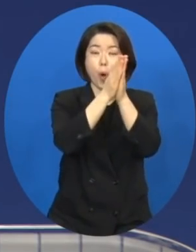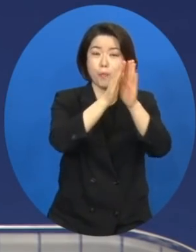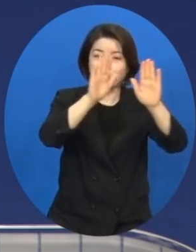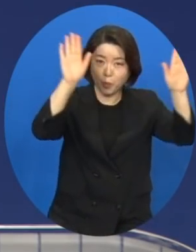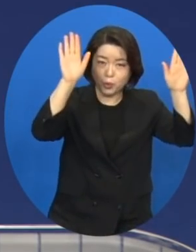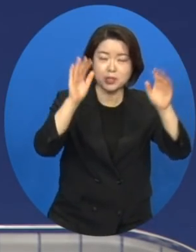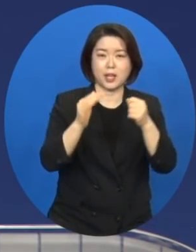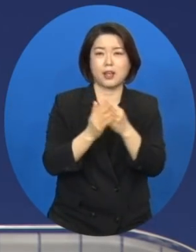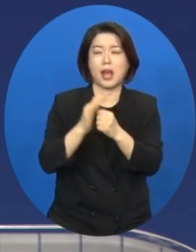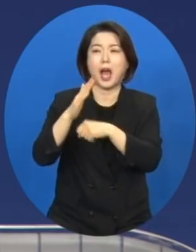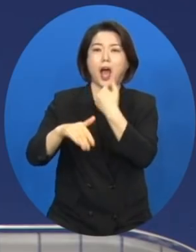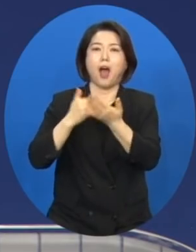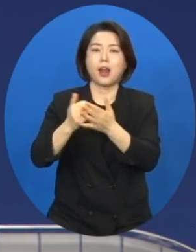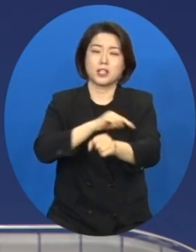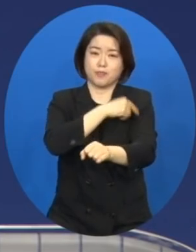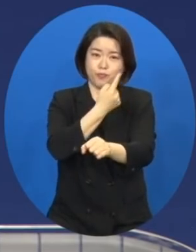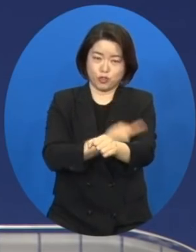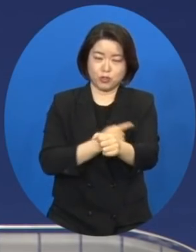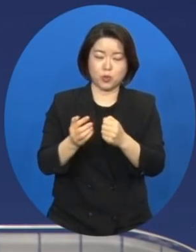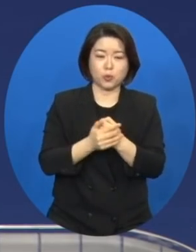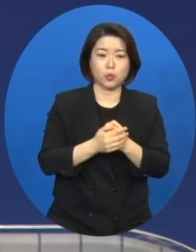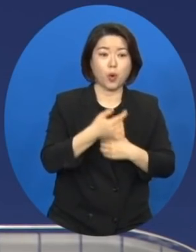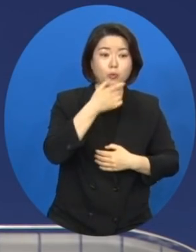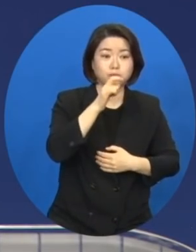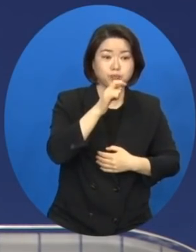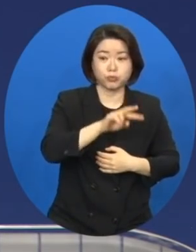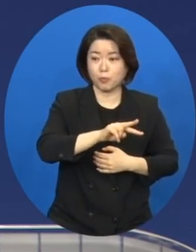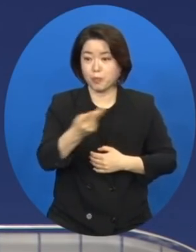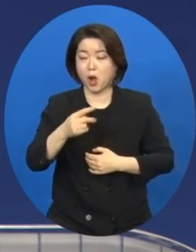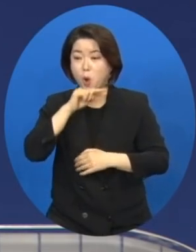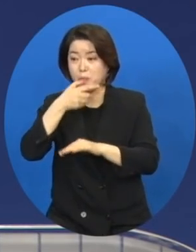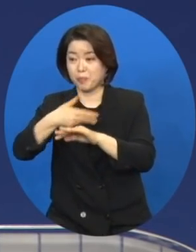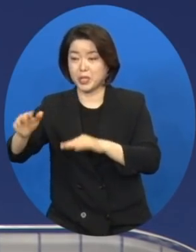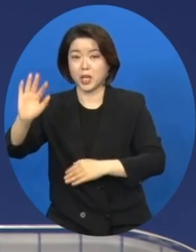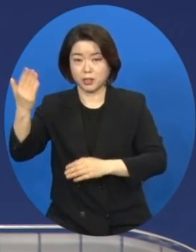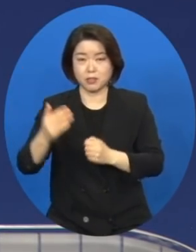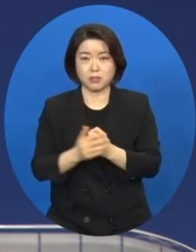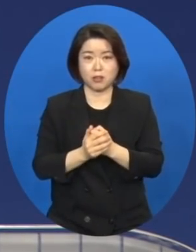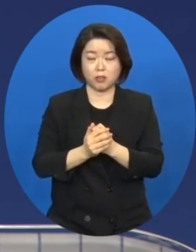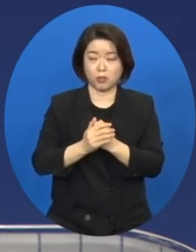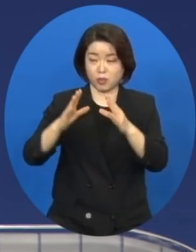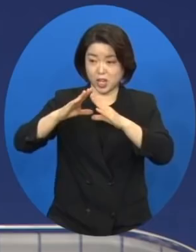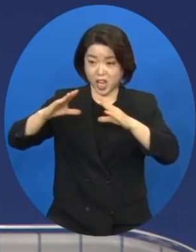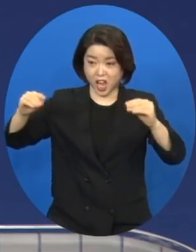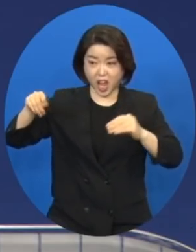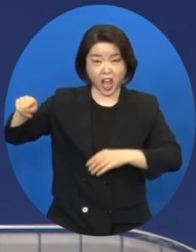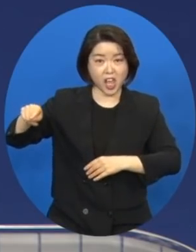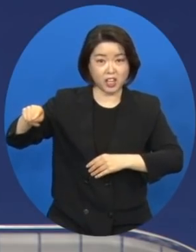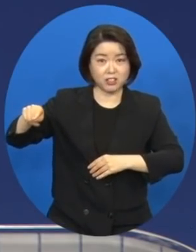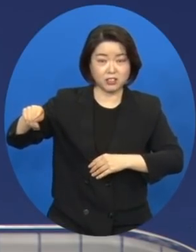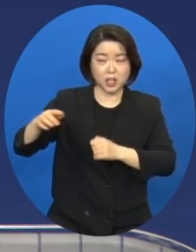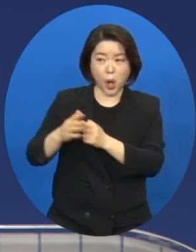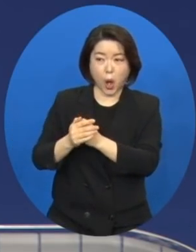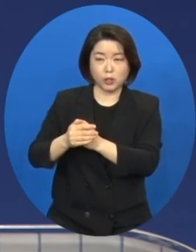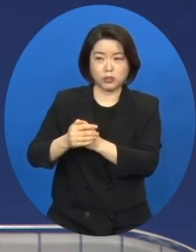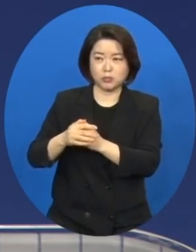하나님의 능력으로 물을 피로 바꾸었습니다. 애굽의 술사들도 물을 피로